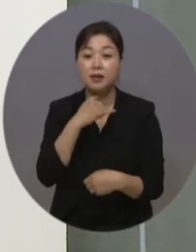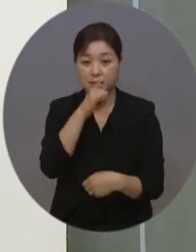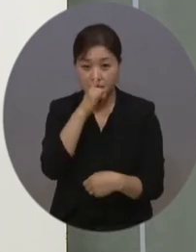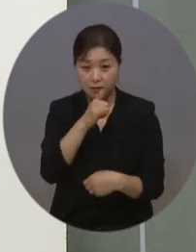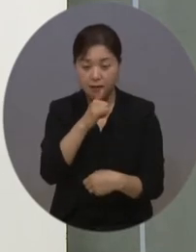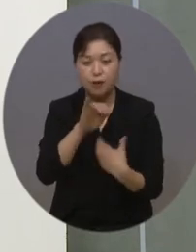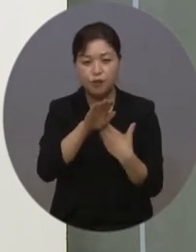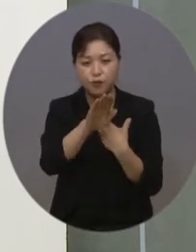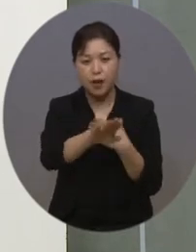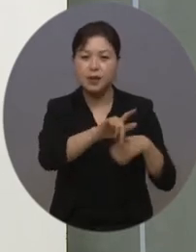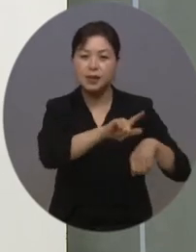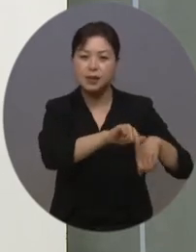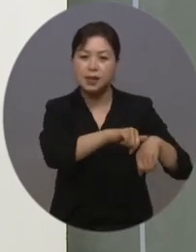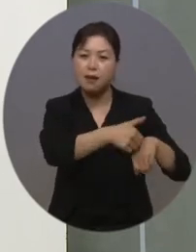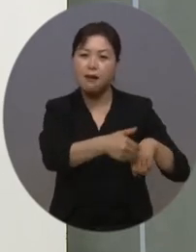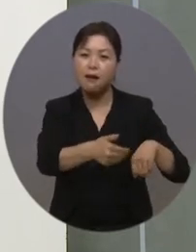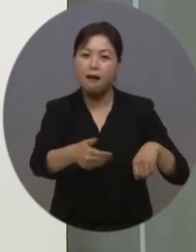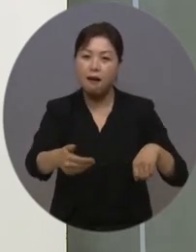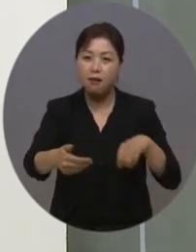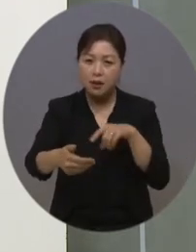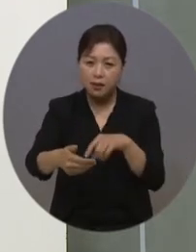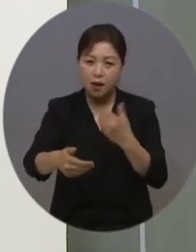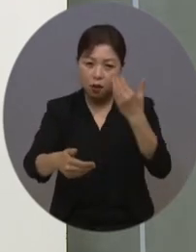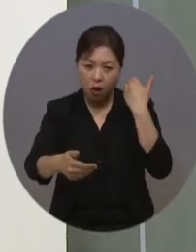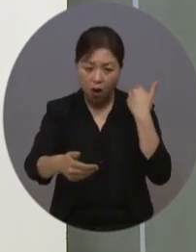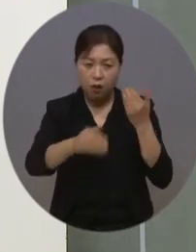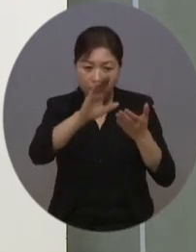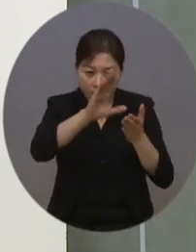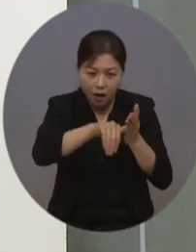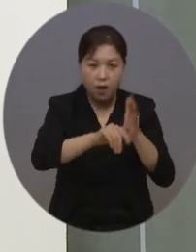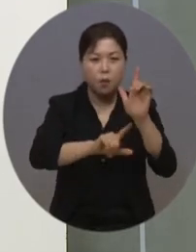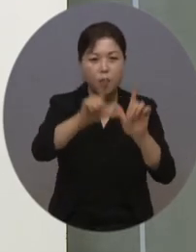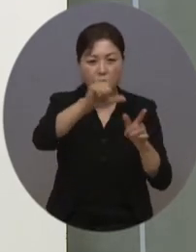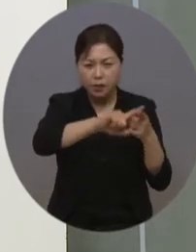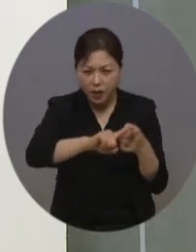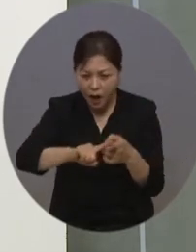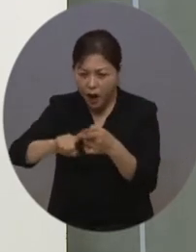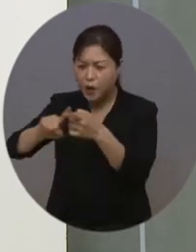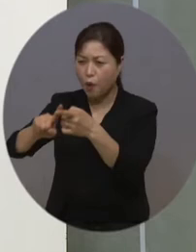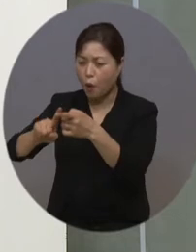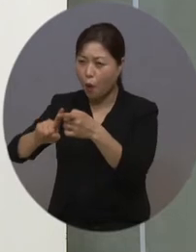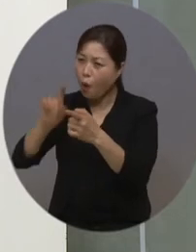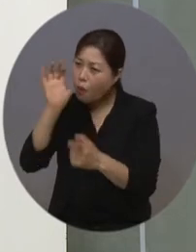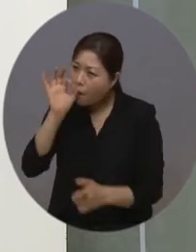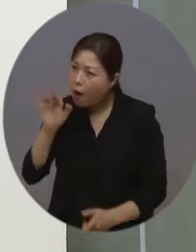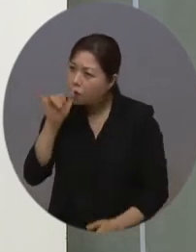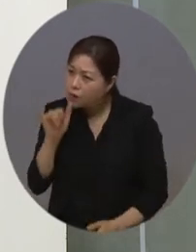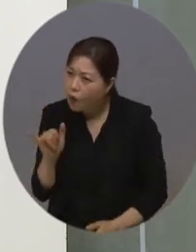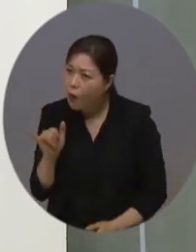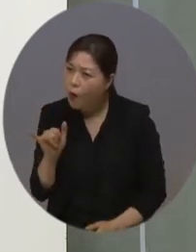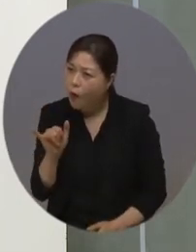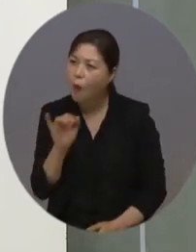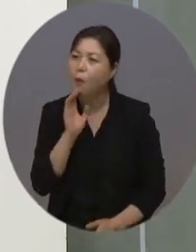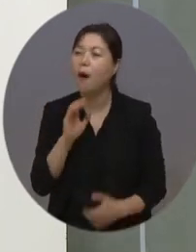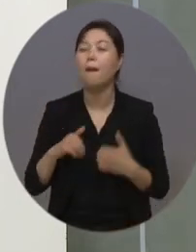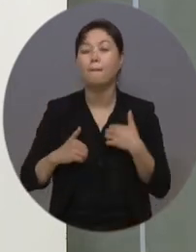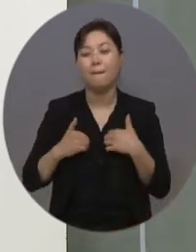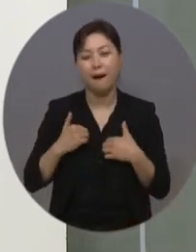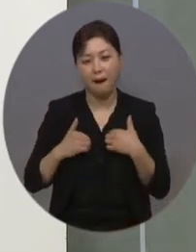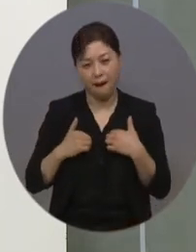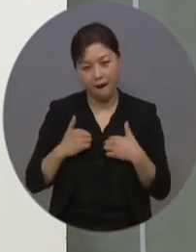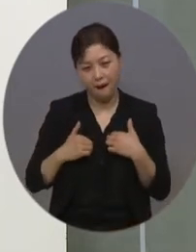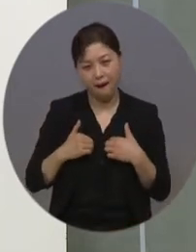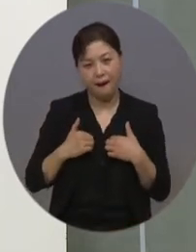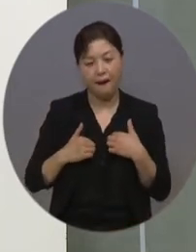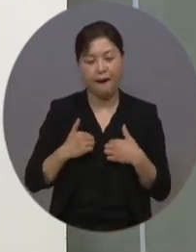세월이 흘렀는데도 예. 그 모습이 그대로 아, 담겨 있는 것 같아서 저는 굉장히 반가우면서도 예.